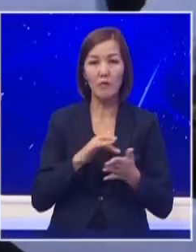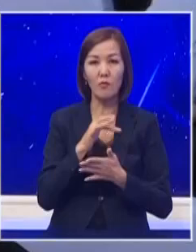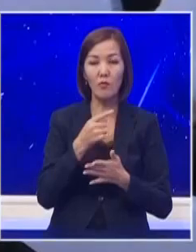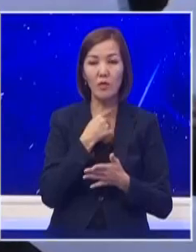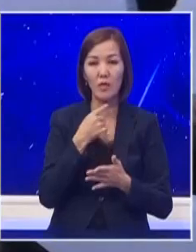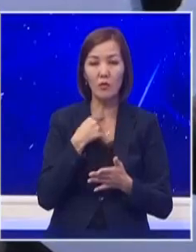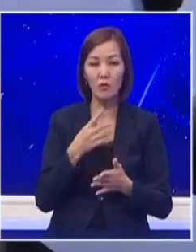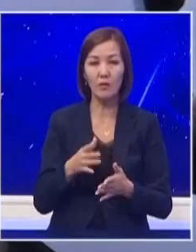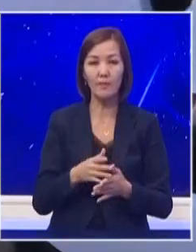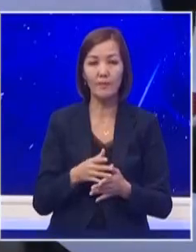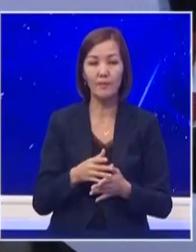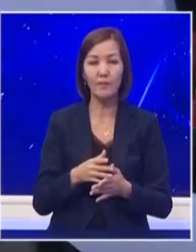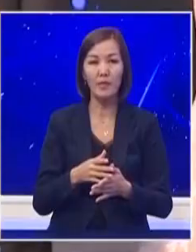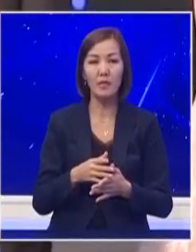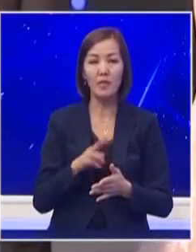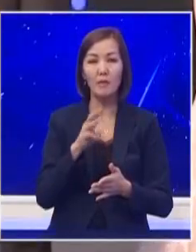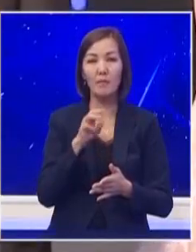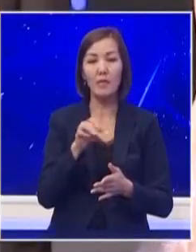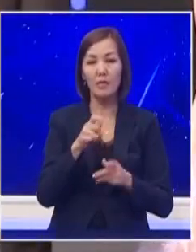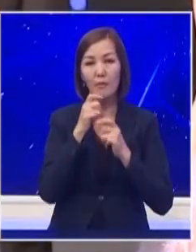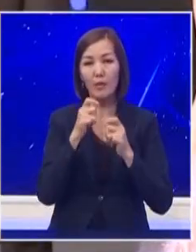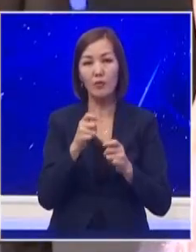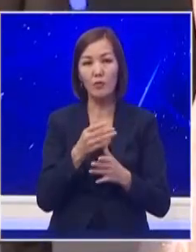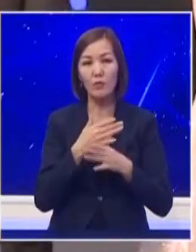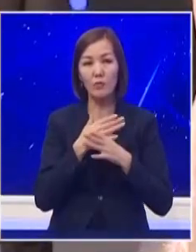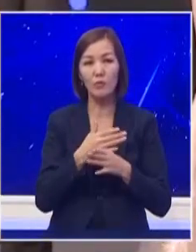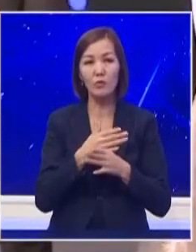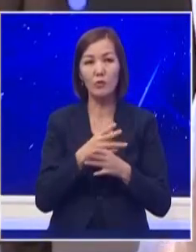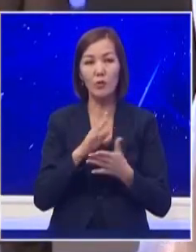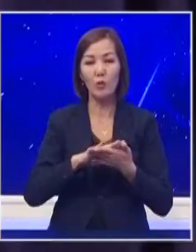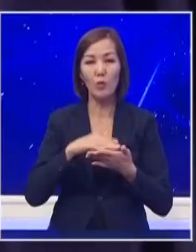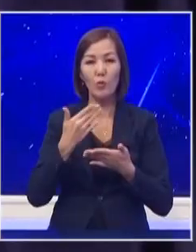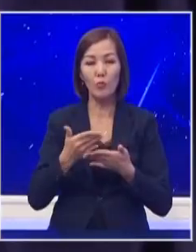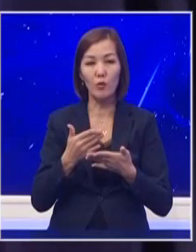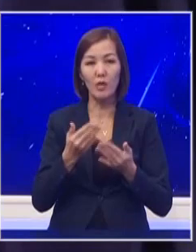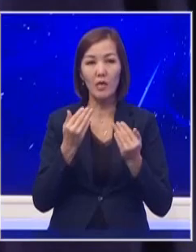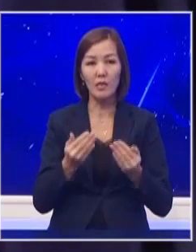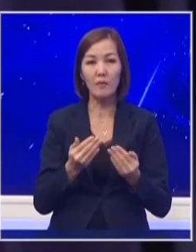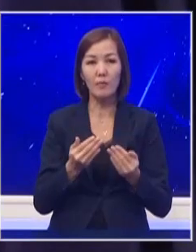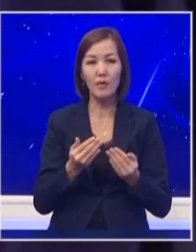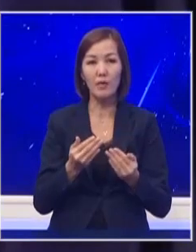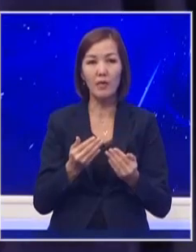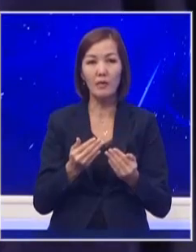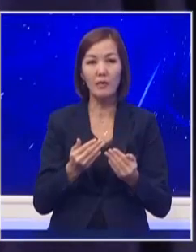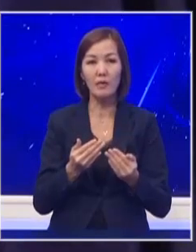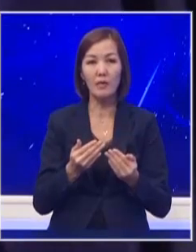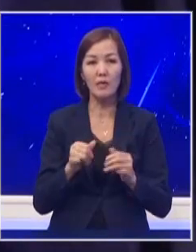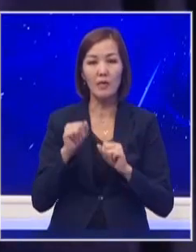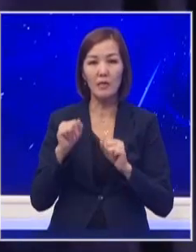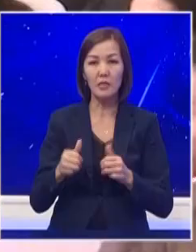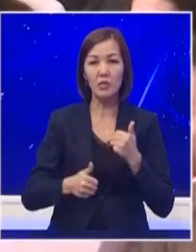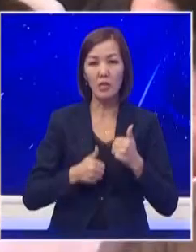вместе с титулом Мадине турдаш был вручен подарок от спонсоров ноутбук теперь красавица предстоит отстаивать честь города